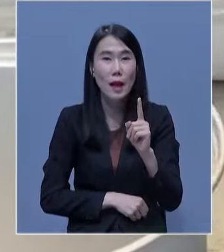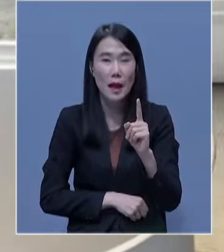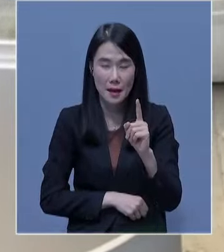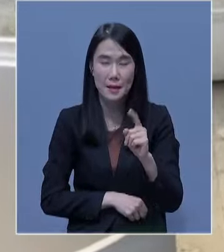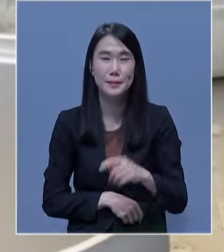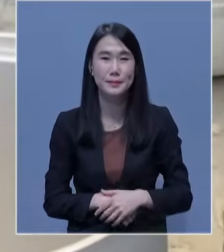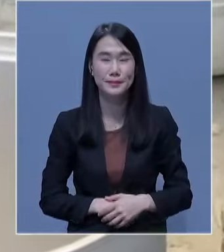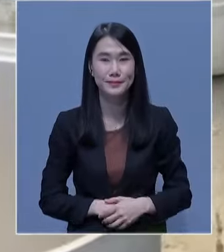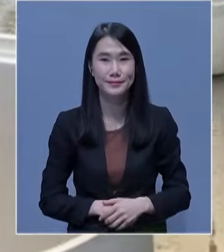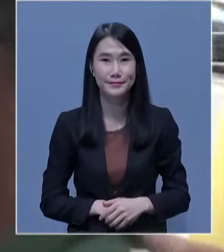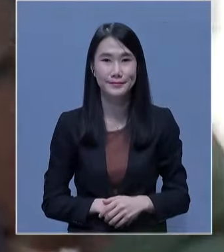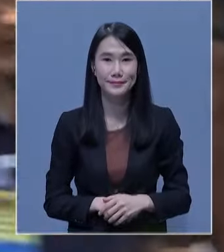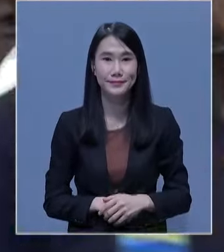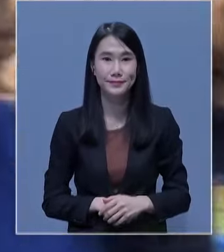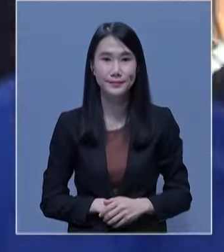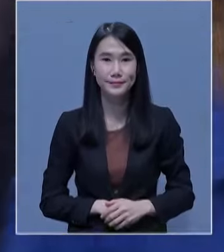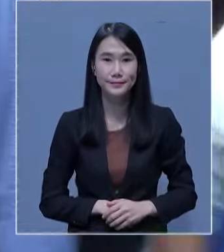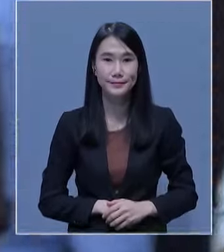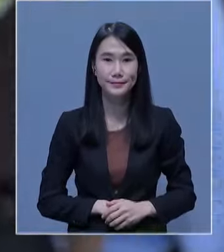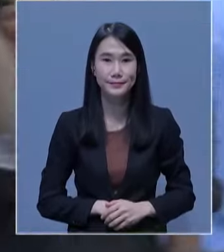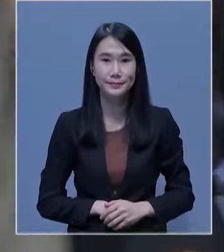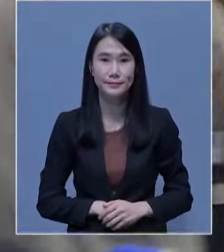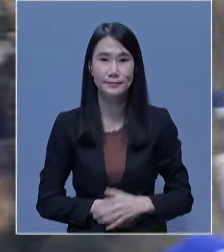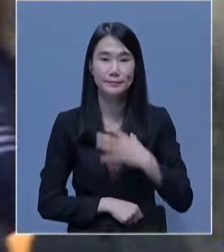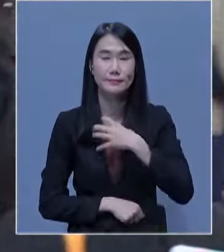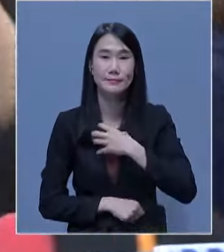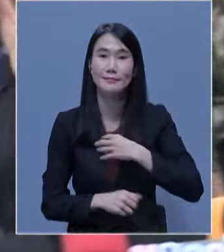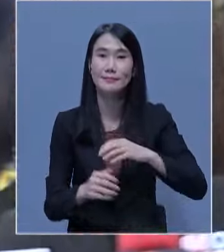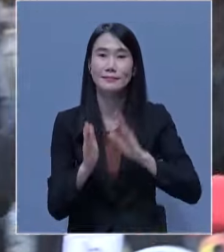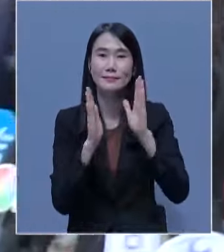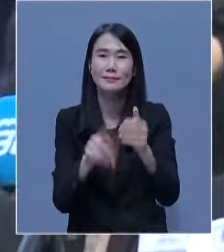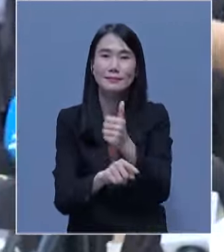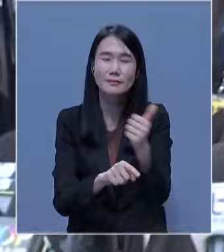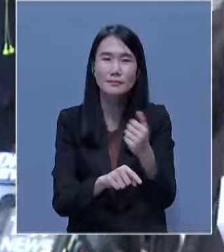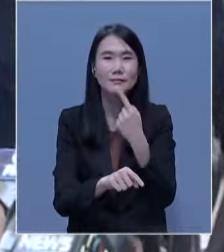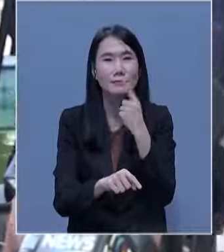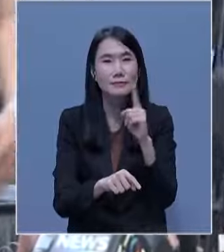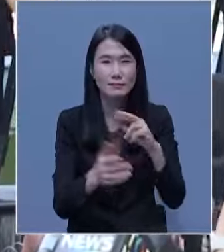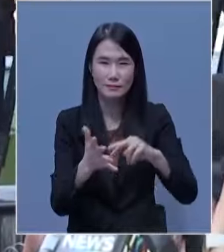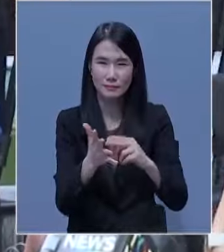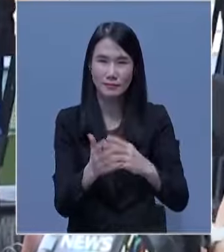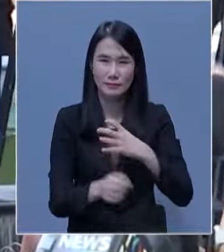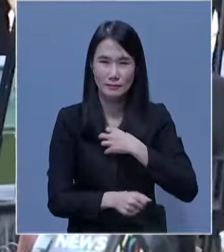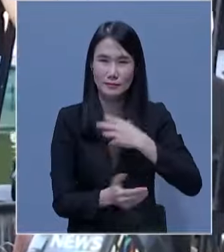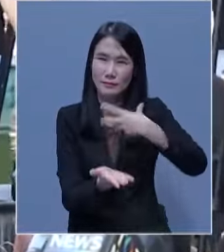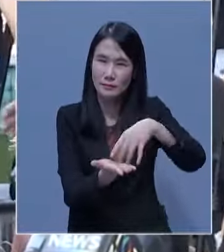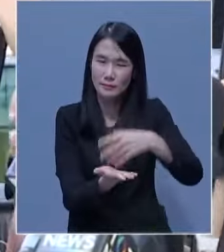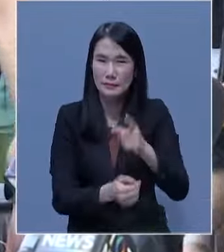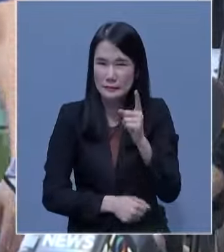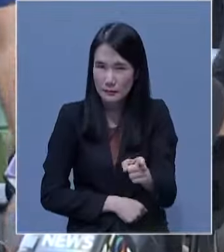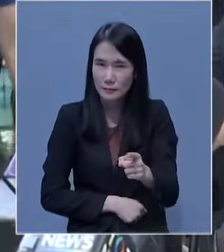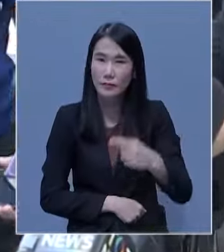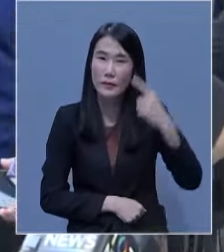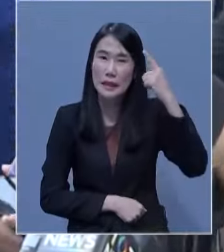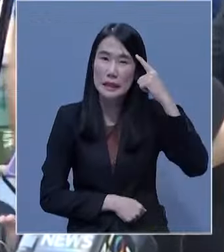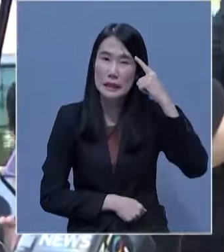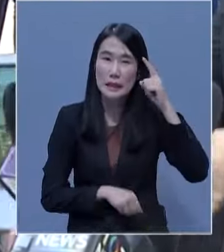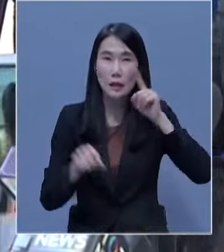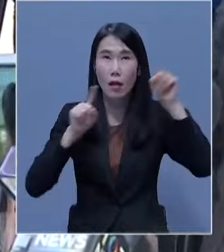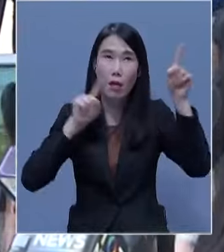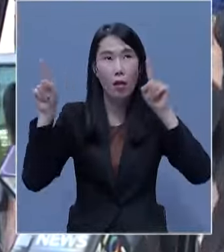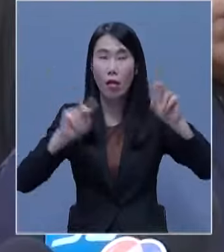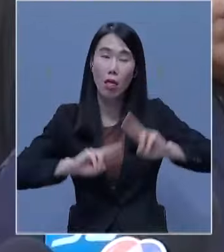นะคะบอกว่าคืออยากจะให้คนที่วิจารณ์ตั้งอยู่บนข้อเท็จจริงไม่ใช่นั่งคิดเองเหมือนนิยาย